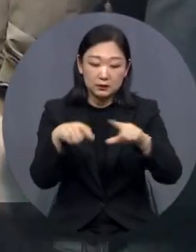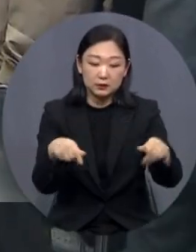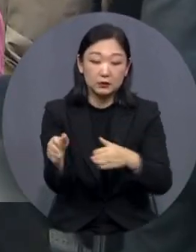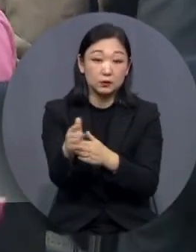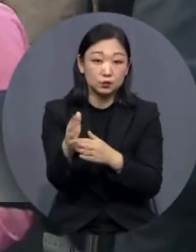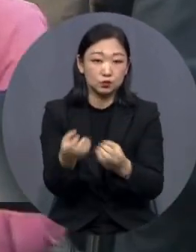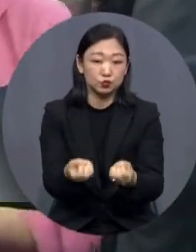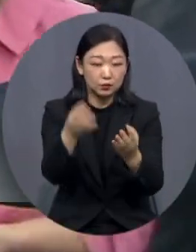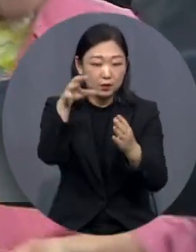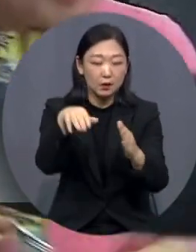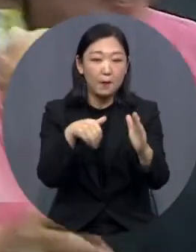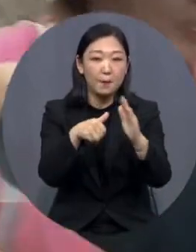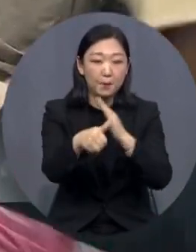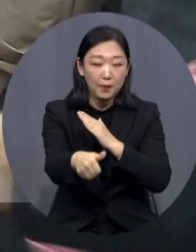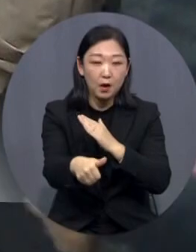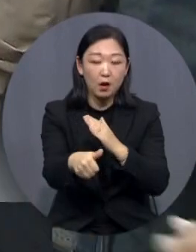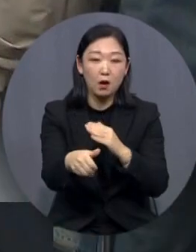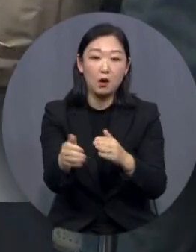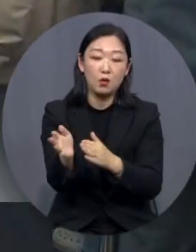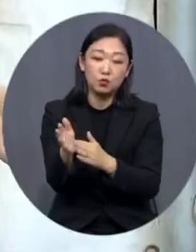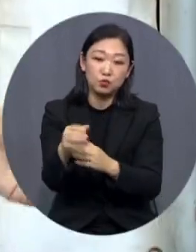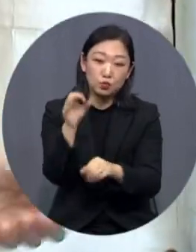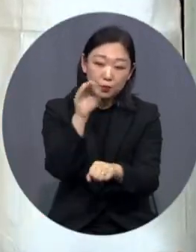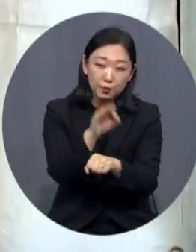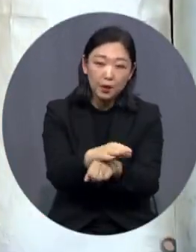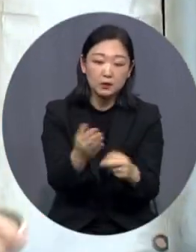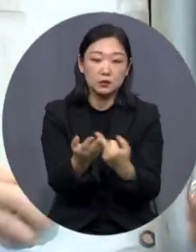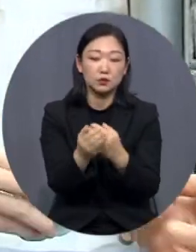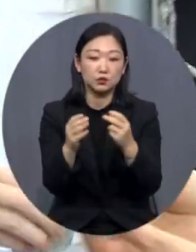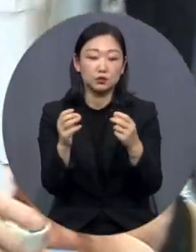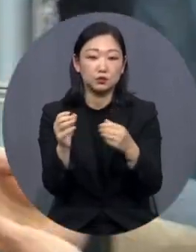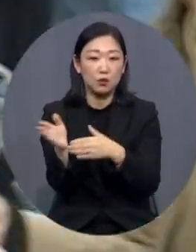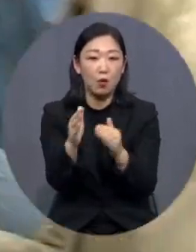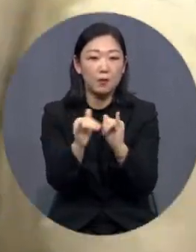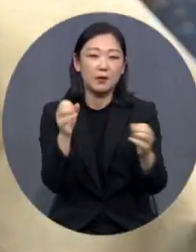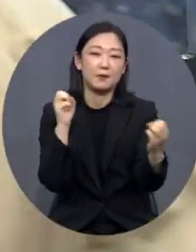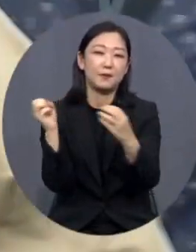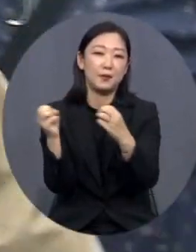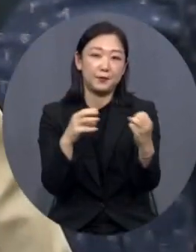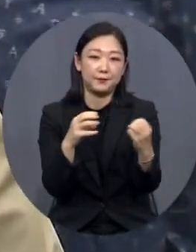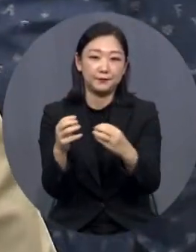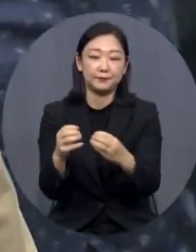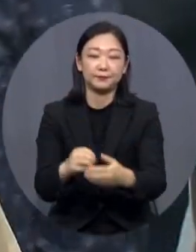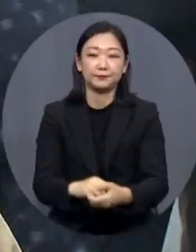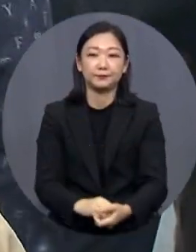축제장을 방문해 수산 특산물을 구매하고 제주 어민들과 대화를